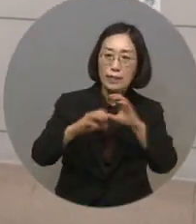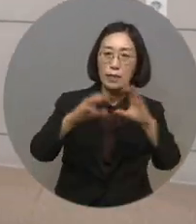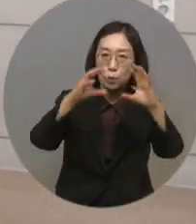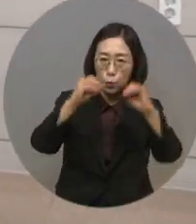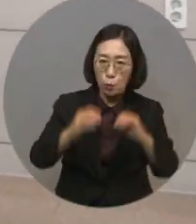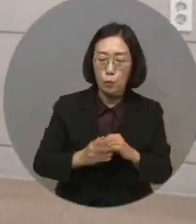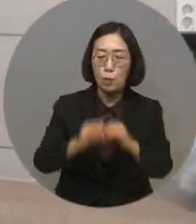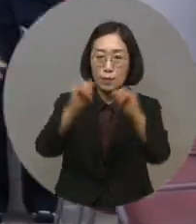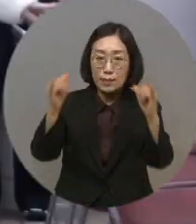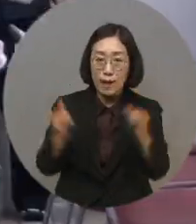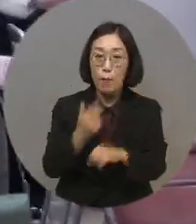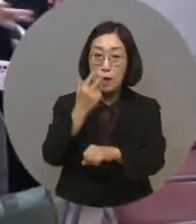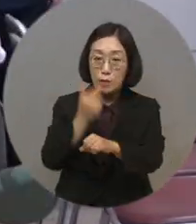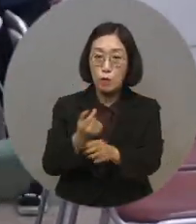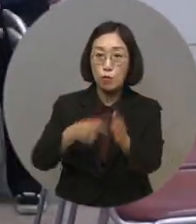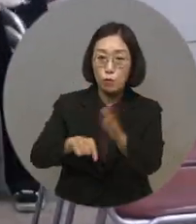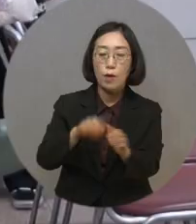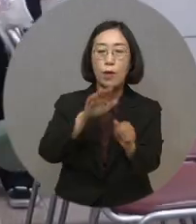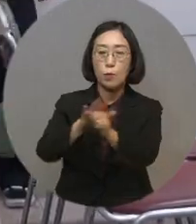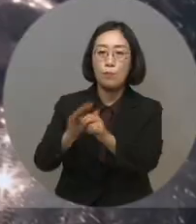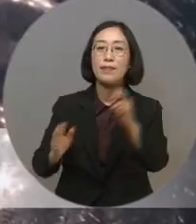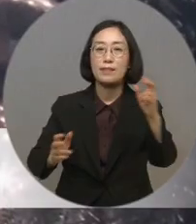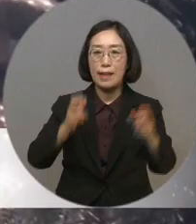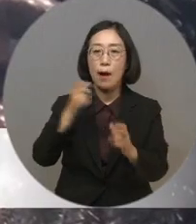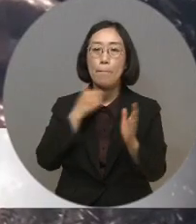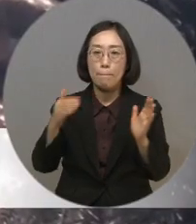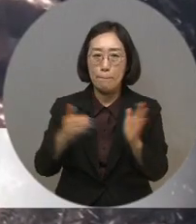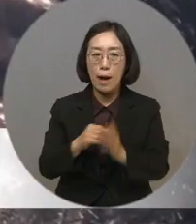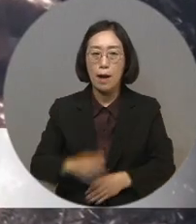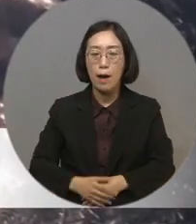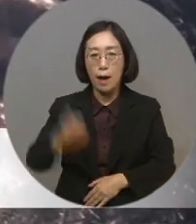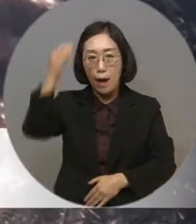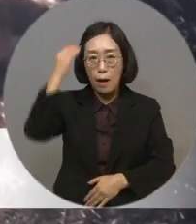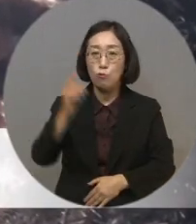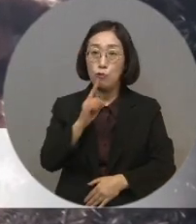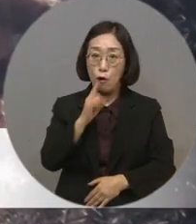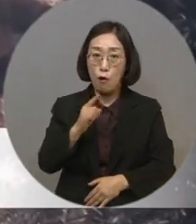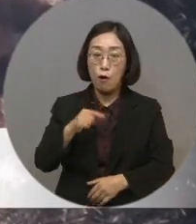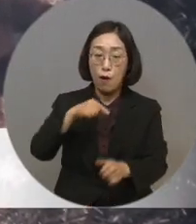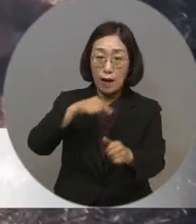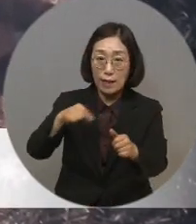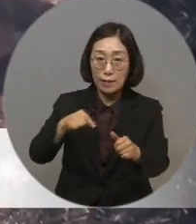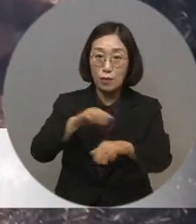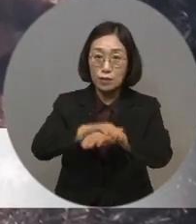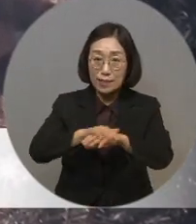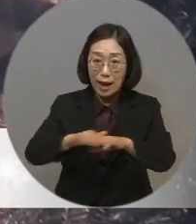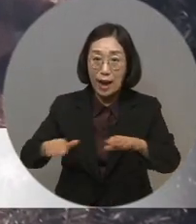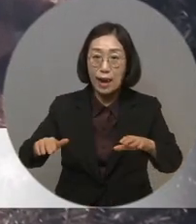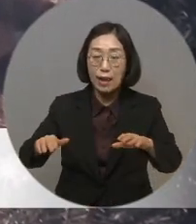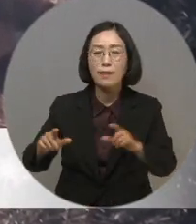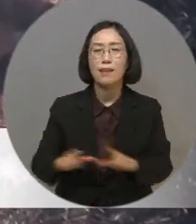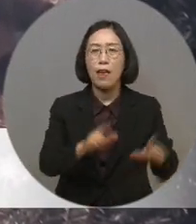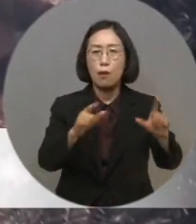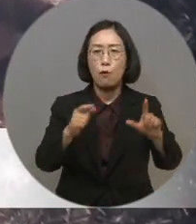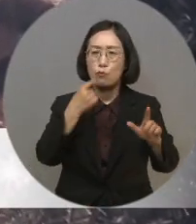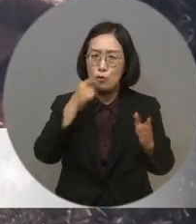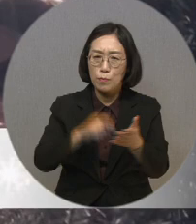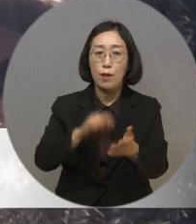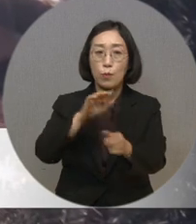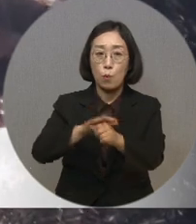사회 적응 지원을 위한 사업을 진행해 왔습니다. 한국어를 통해서 정착을 잘할 수 있다는 것, 그것이 제일 큰